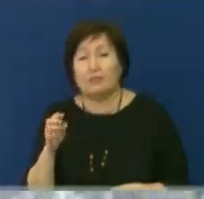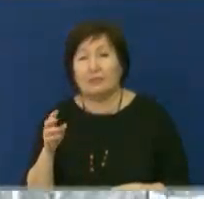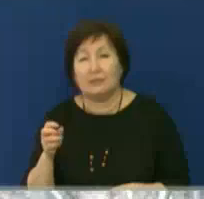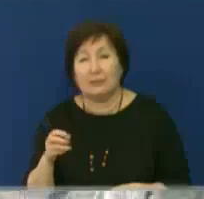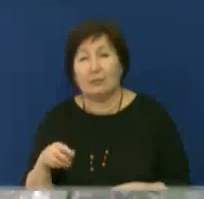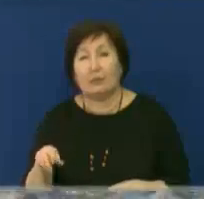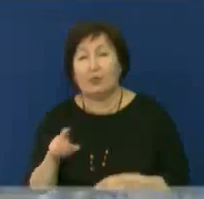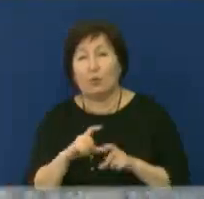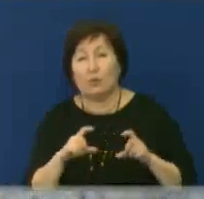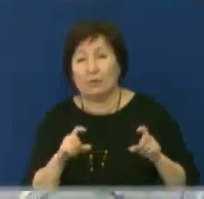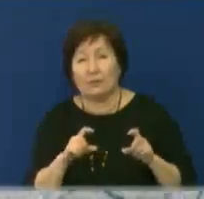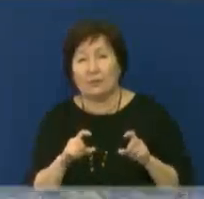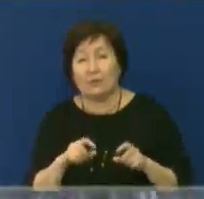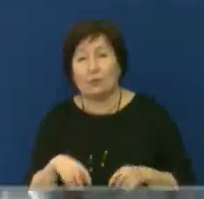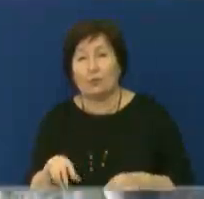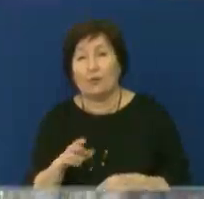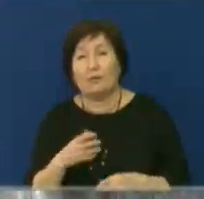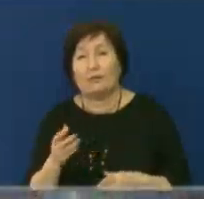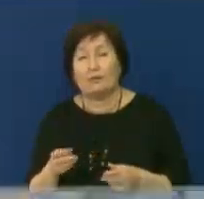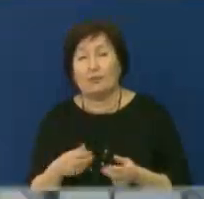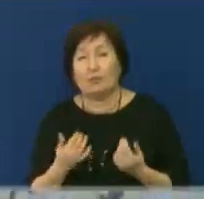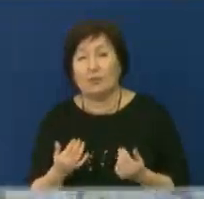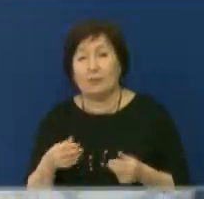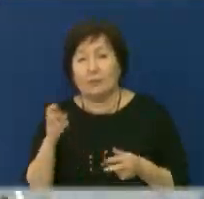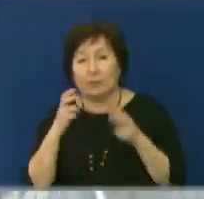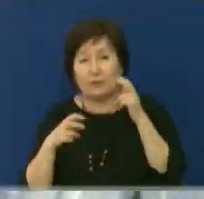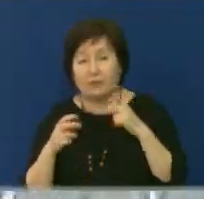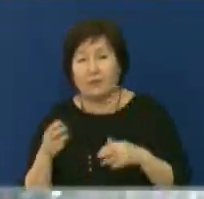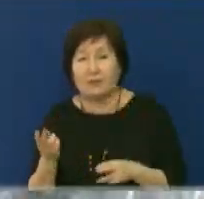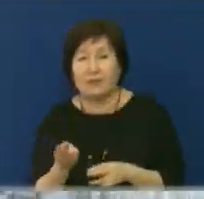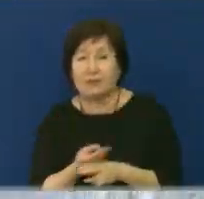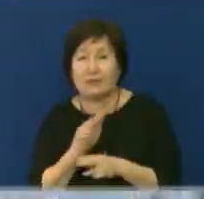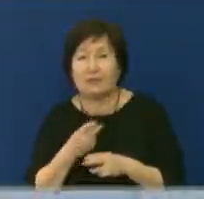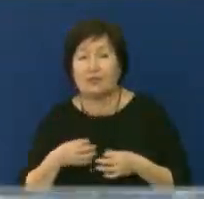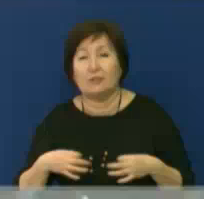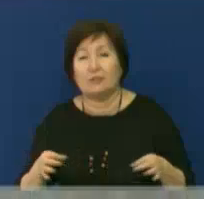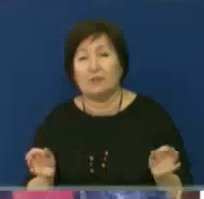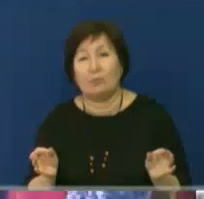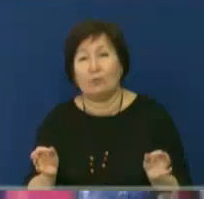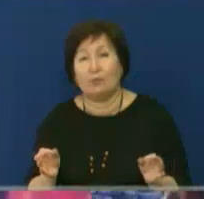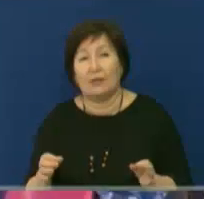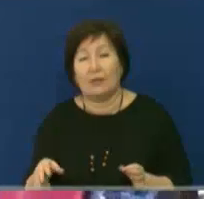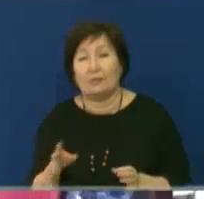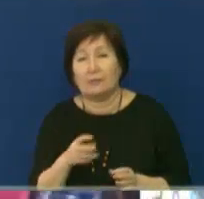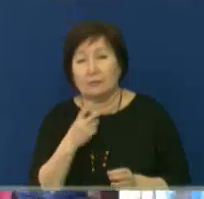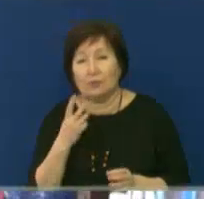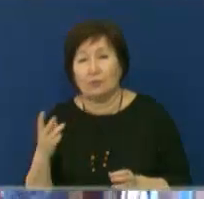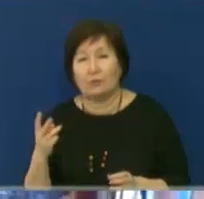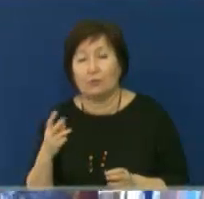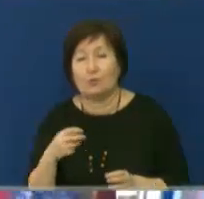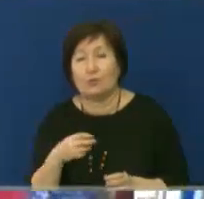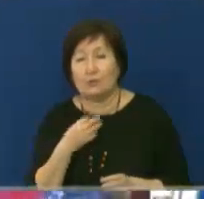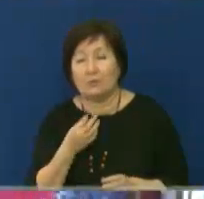тергеу жүргізілуде. Оның санкциясы 6 жылға дейін бас бостандығынан айыруды көздейді. Алынған заттай дәлелдемелер мемлекет